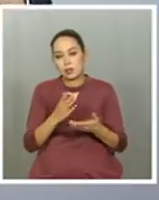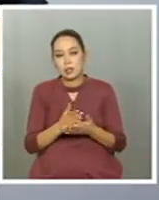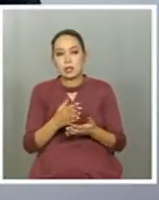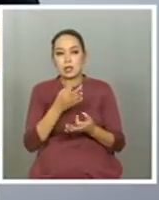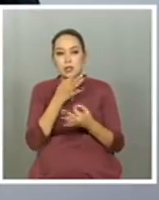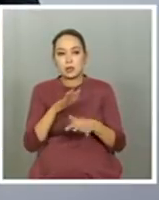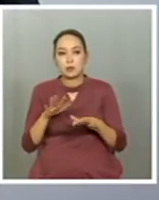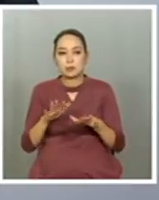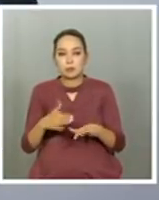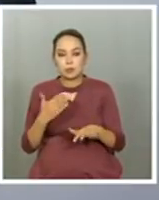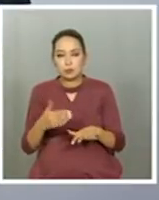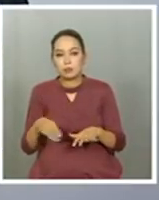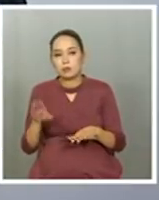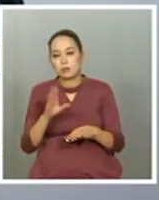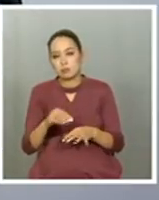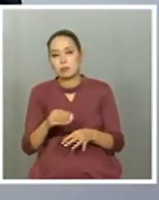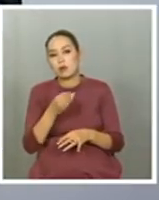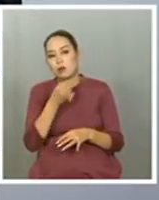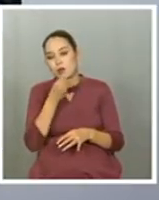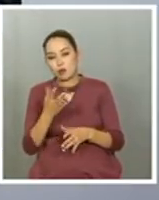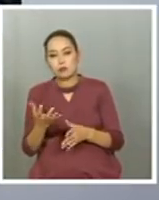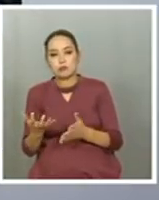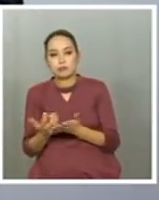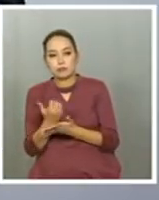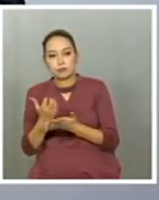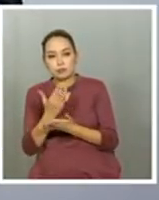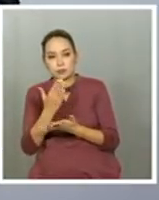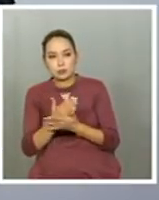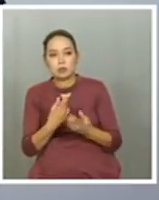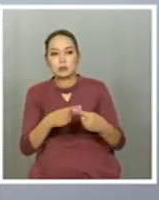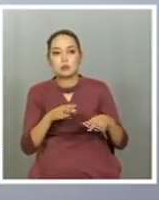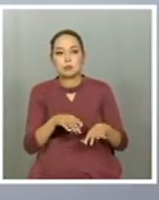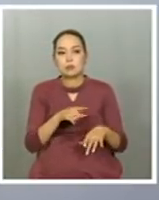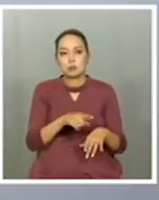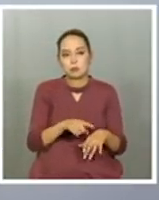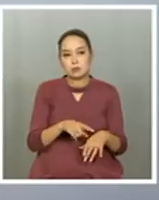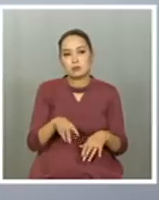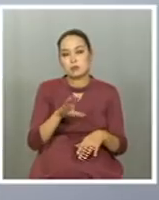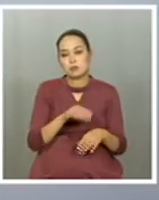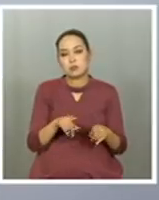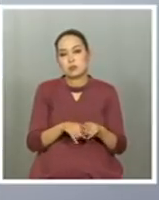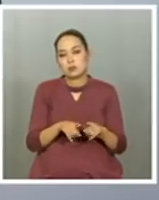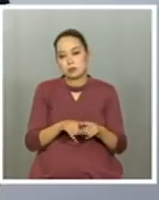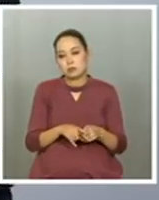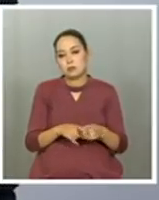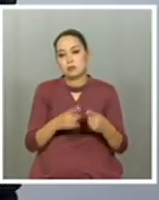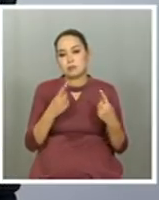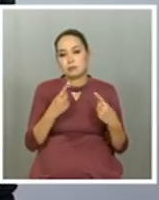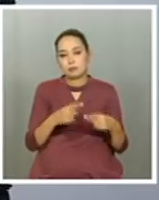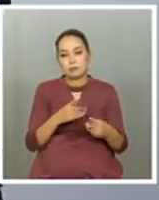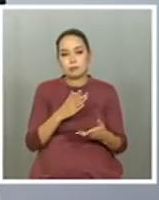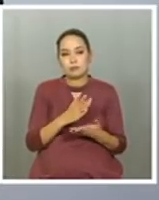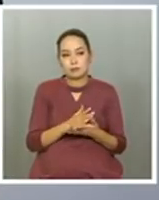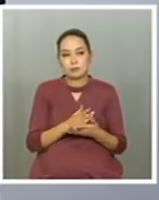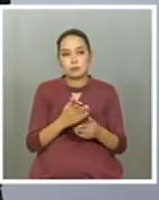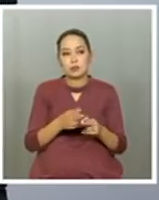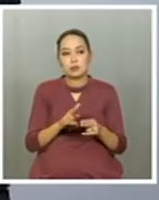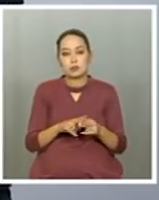жақсы жетістікке жетсе, ал кейбір кездерде оның әлсіз мезгілдері көрініп жатады. Оған